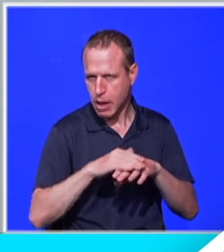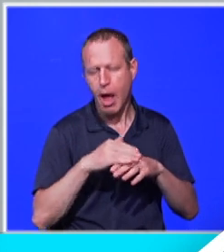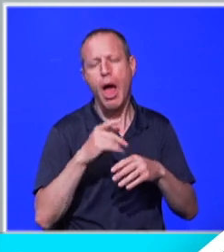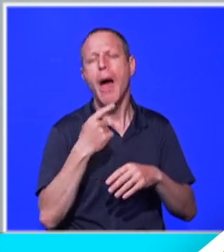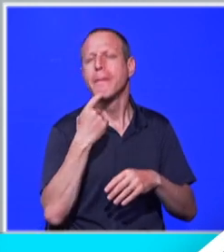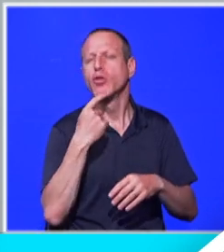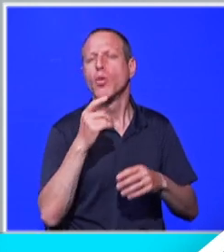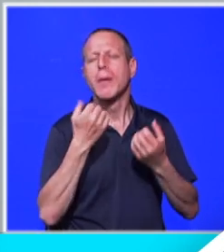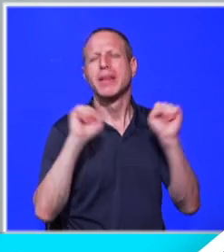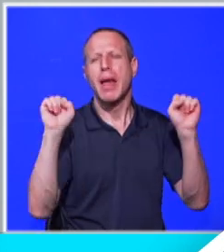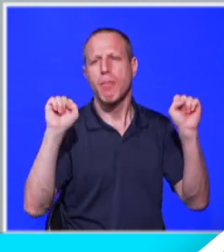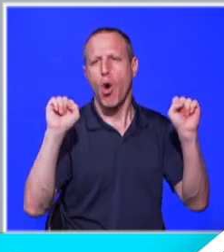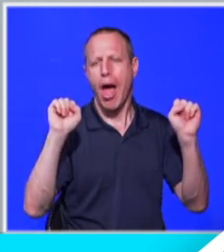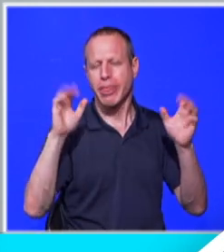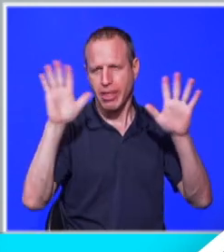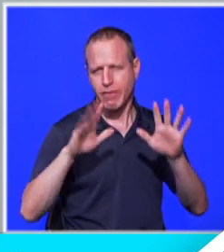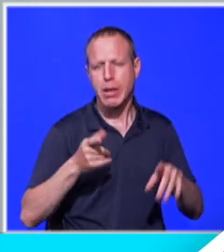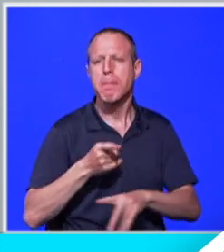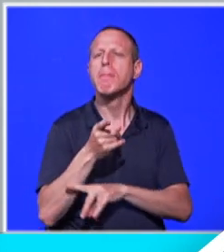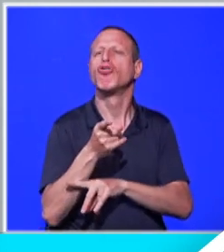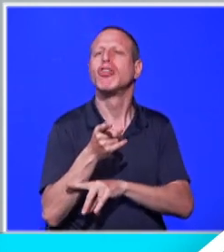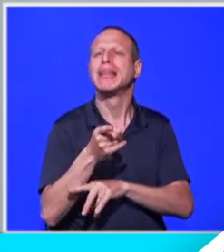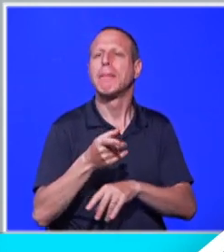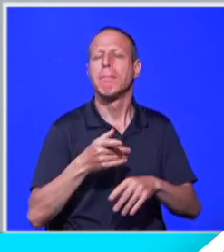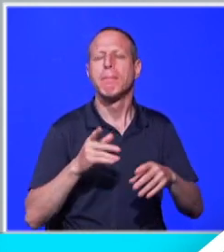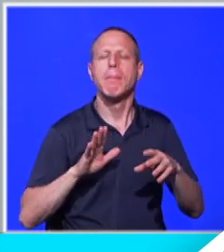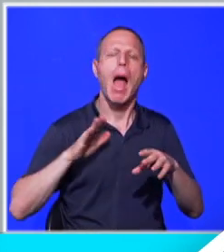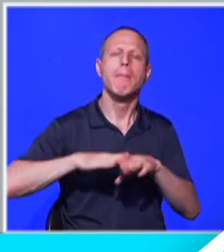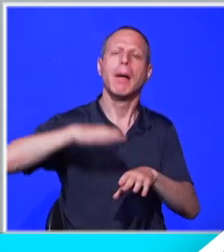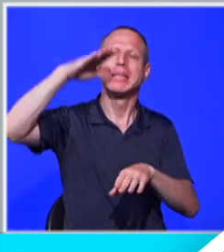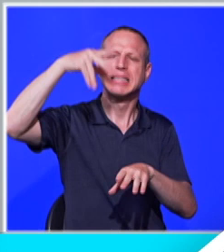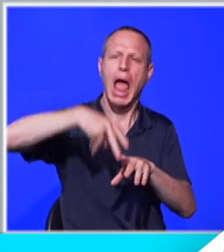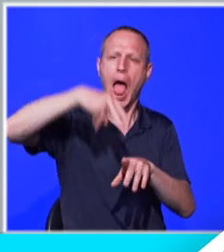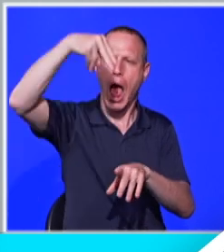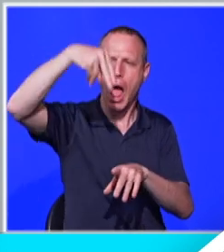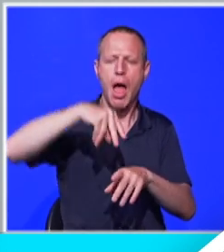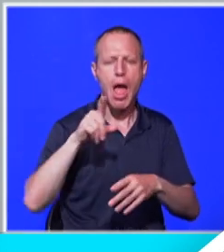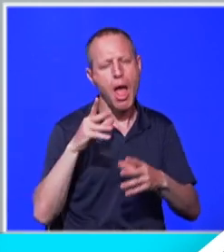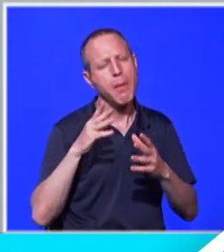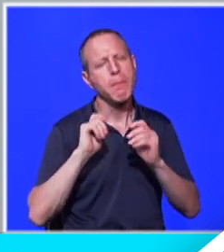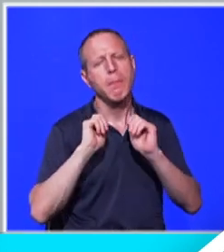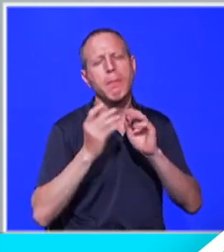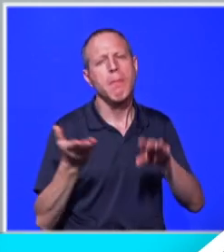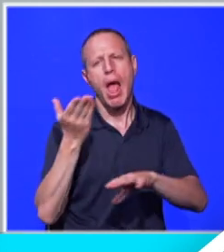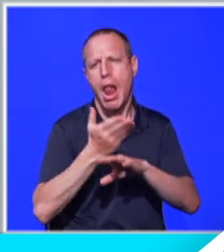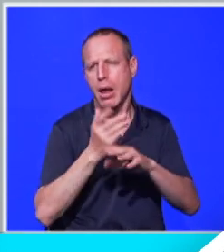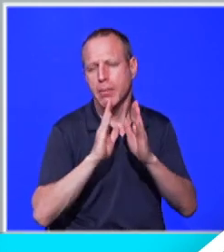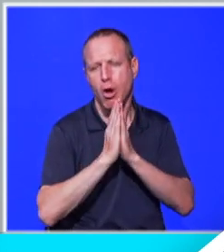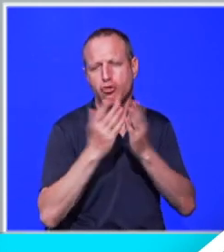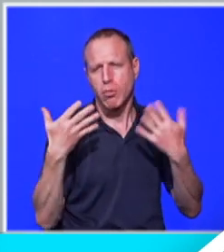בדמוקרטי טבעי, משתינים מהמקפצה. הם מעלים בקשות למיזוגים שבחיים לא היו מאושרים במנהל